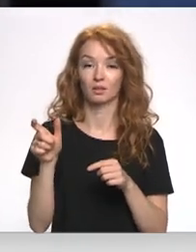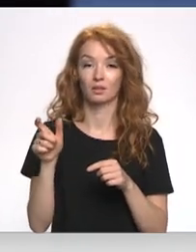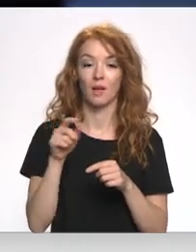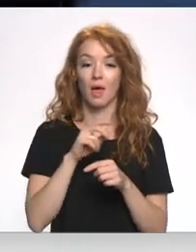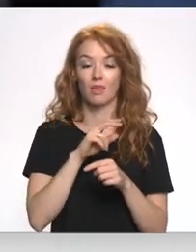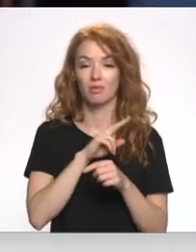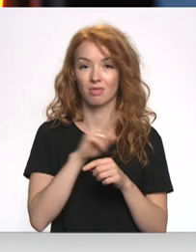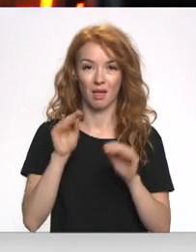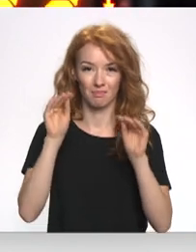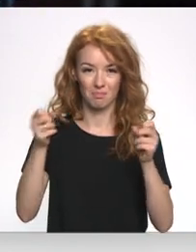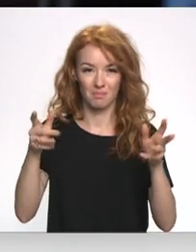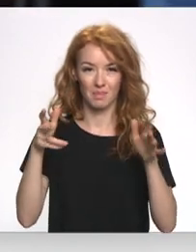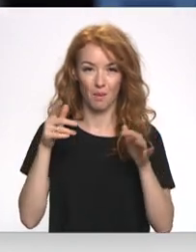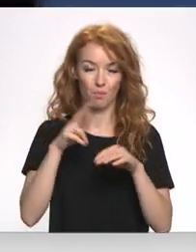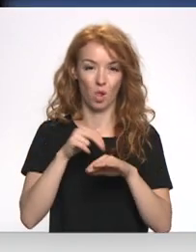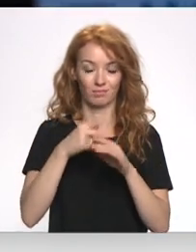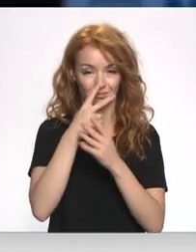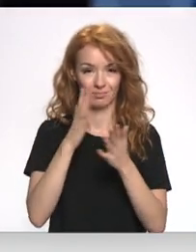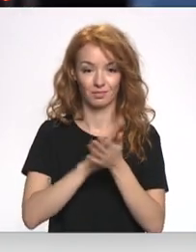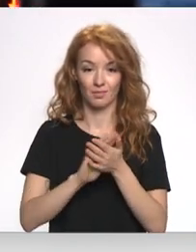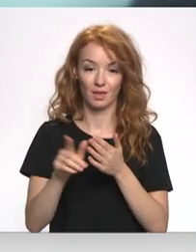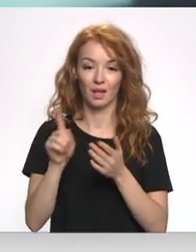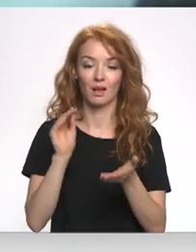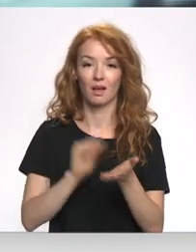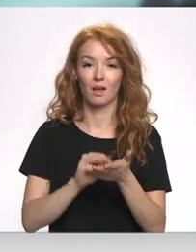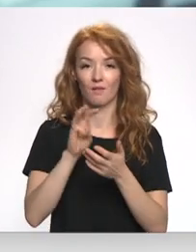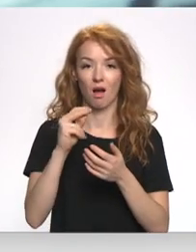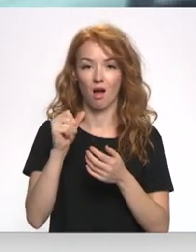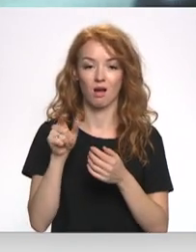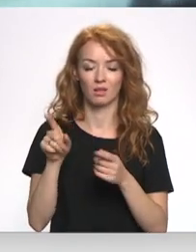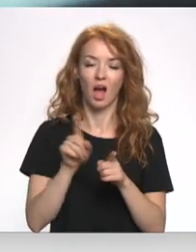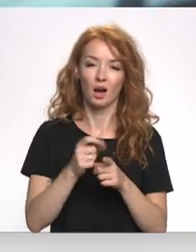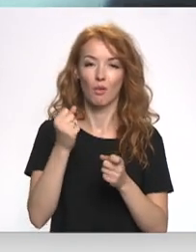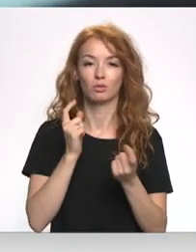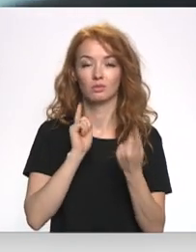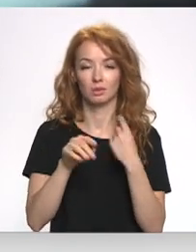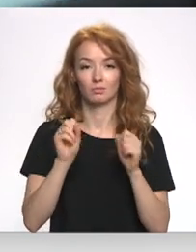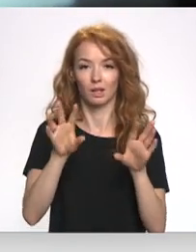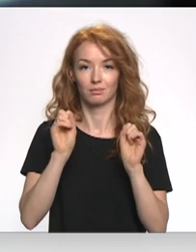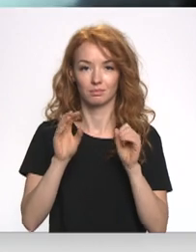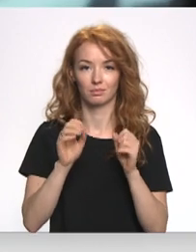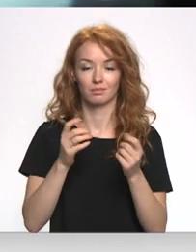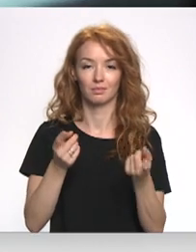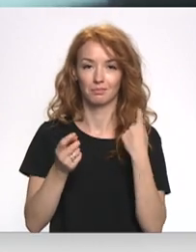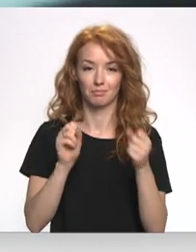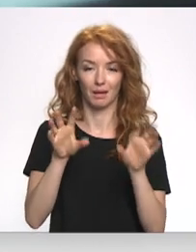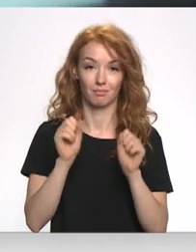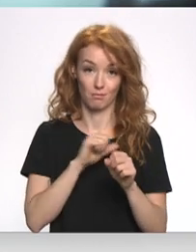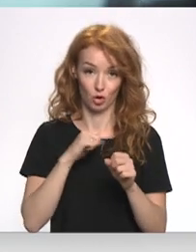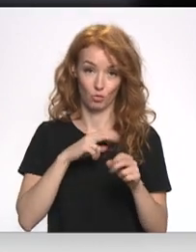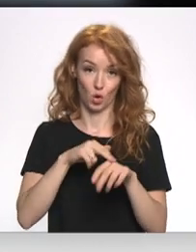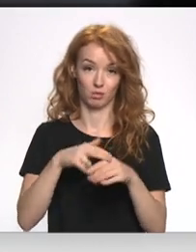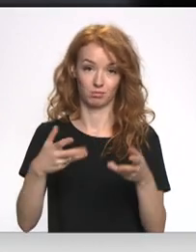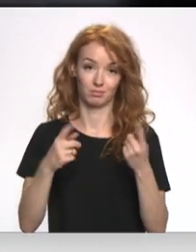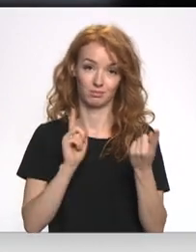netraferētais policijas auto visticamāk atzīmēts lietotnē vējs. Mirkšķina var daudz, mums ar kādreiz mirkšķina pat, vai ne?